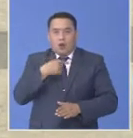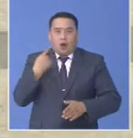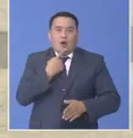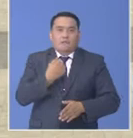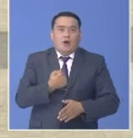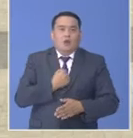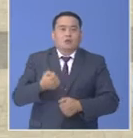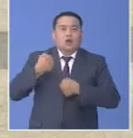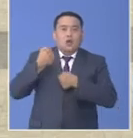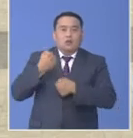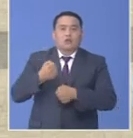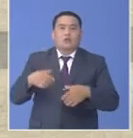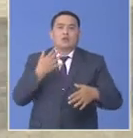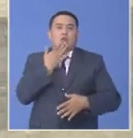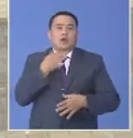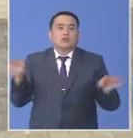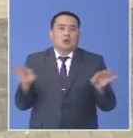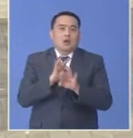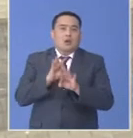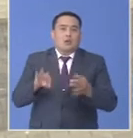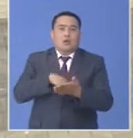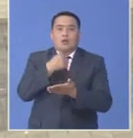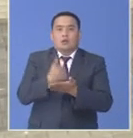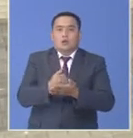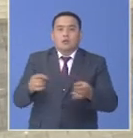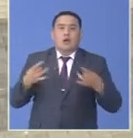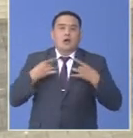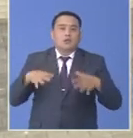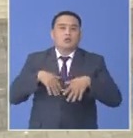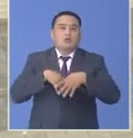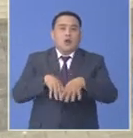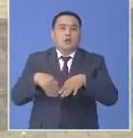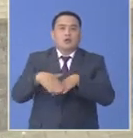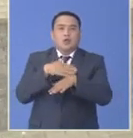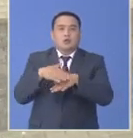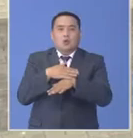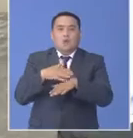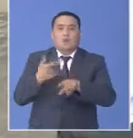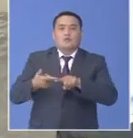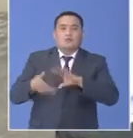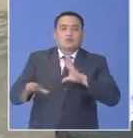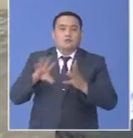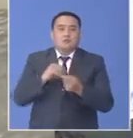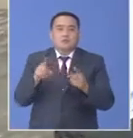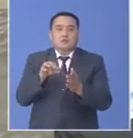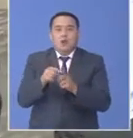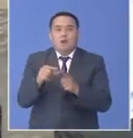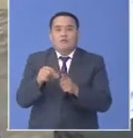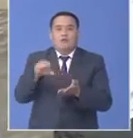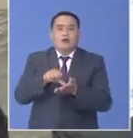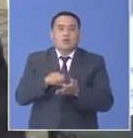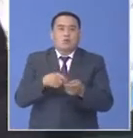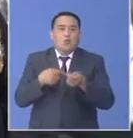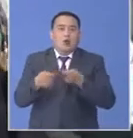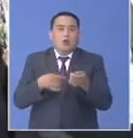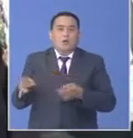боевого знамени части под звуки национального гимна. На торжественном митинге с поздравлениями и напутственными словами выступили представители